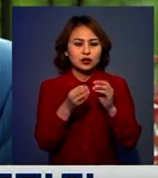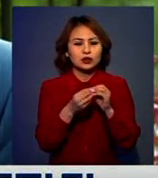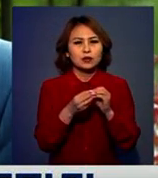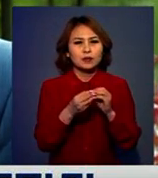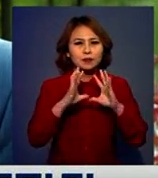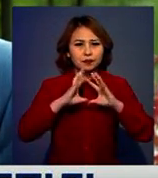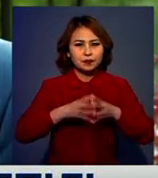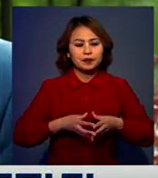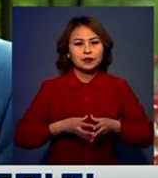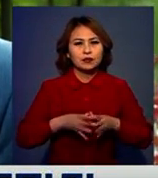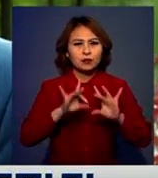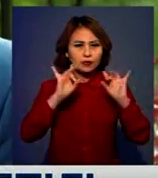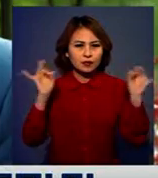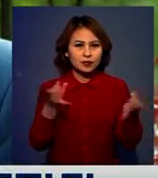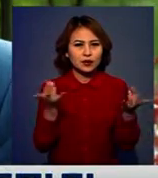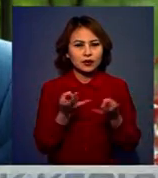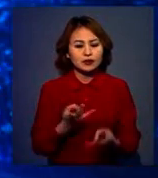әлемге паш ете білуіміз керек.